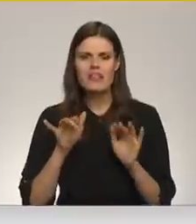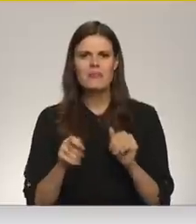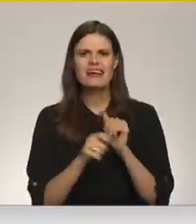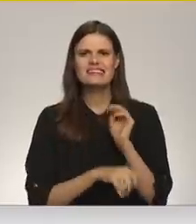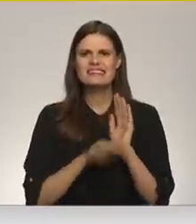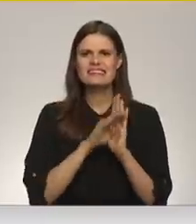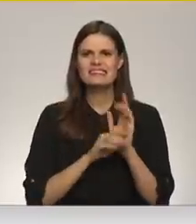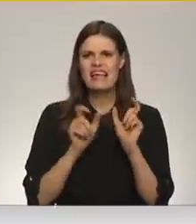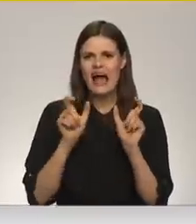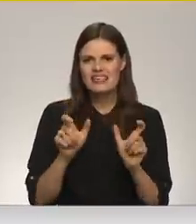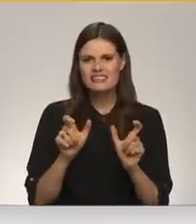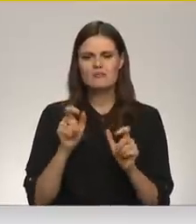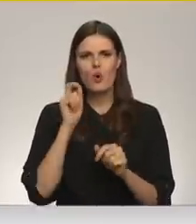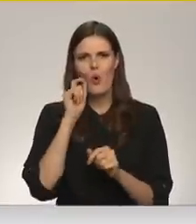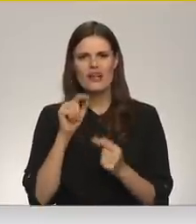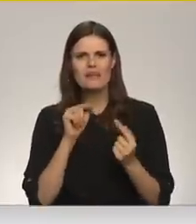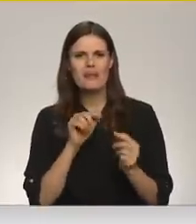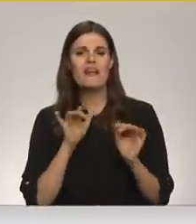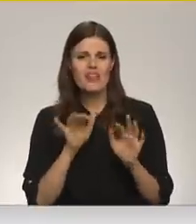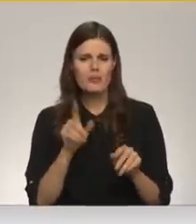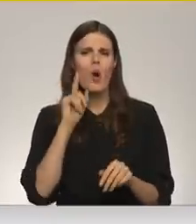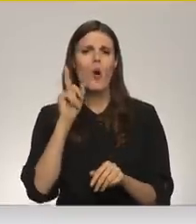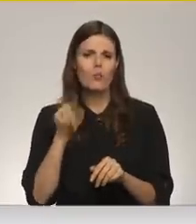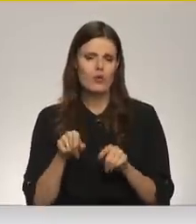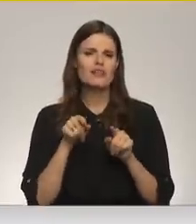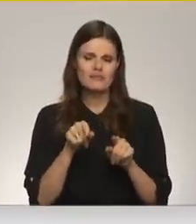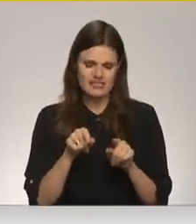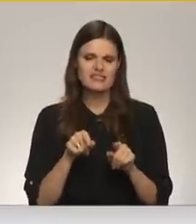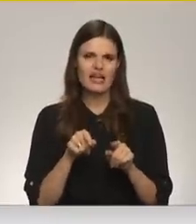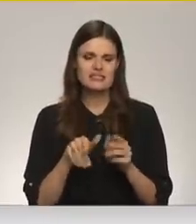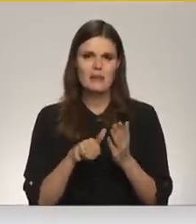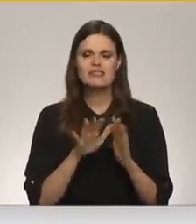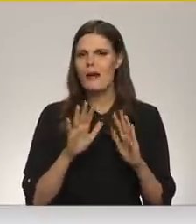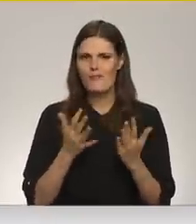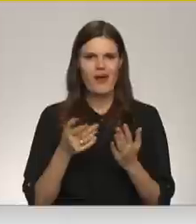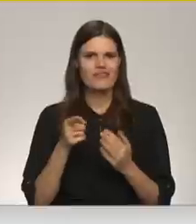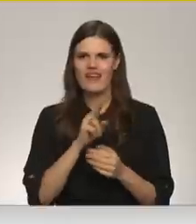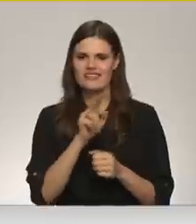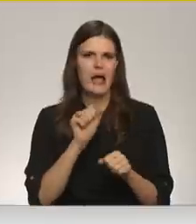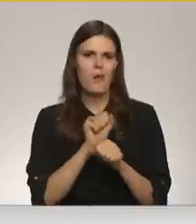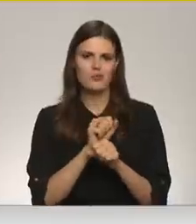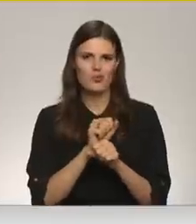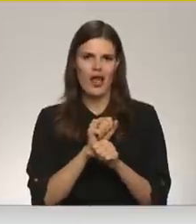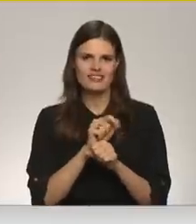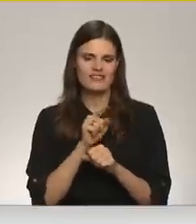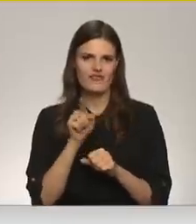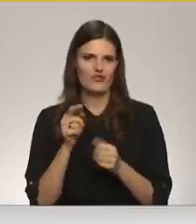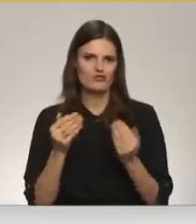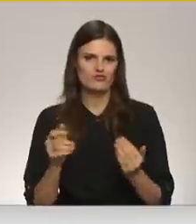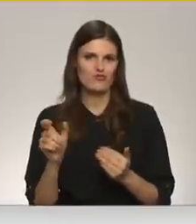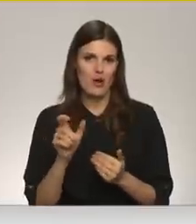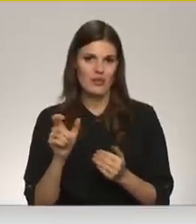Sankcijas, Ukrainas pretdarbība, tā noteikti ietekmē kalkulāciju, bet tā neatur Vladimiru Putinu šobrīd. Līdz ar ko